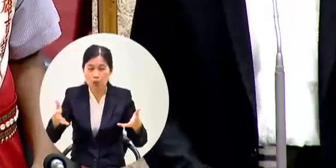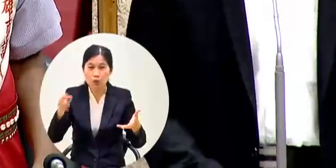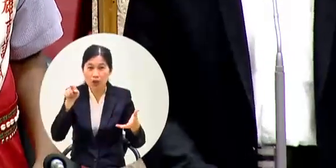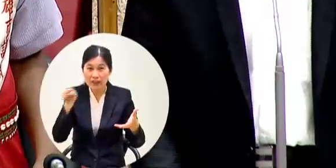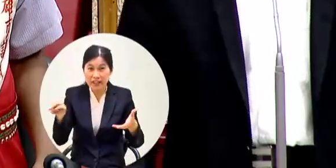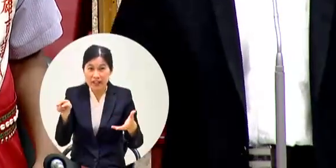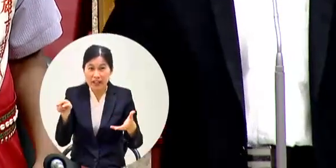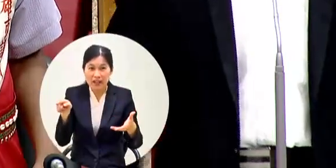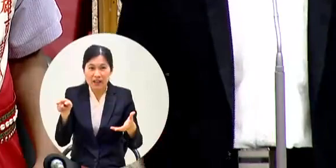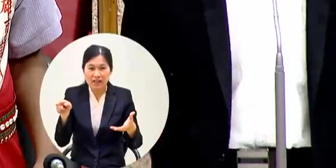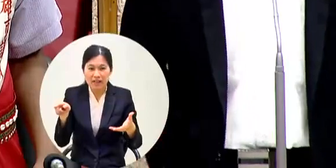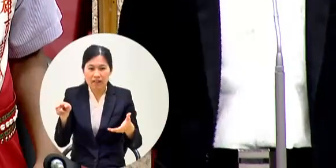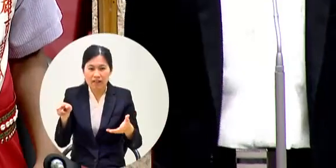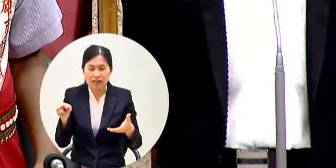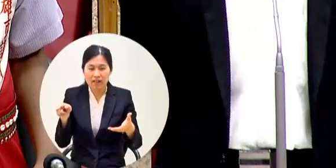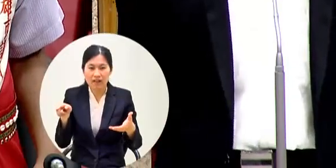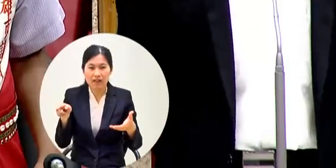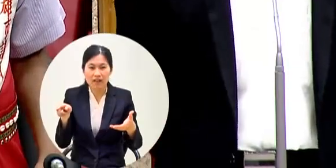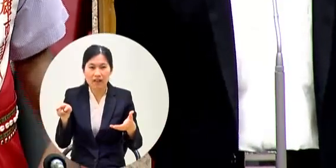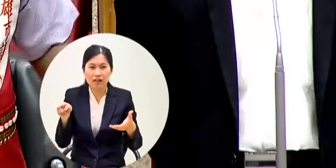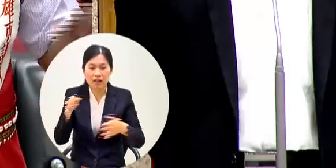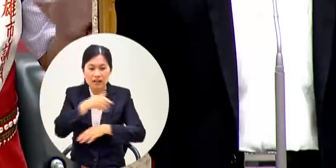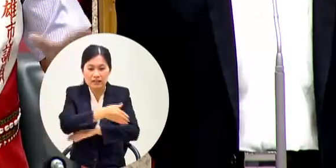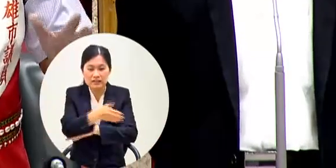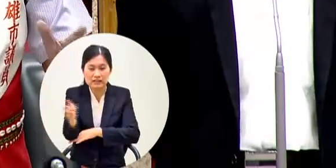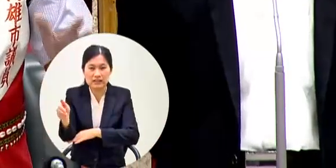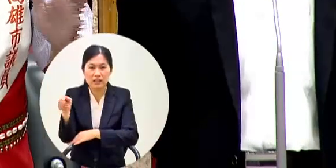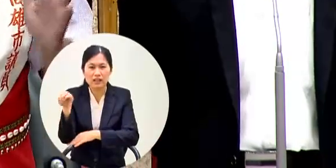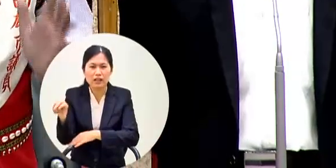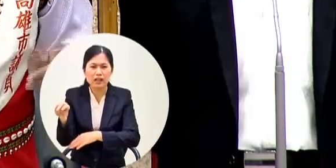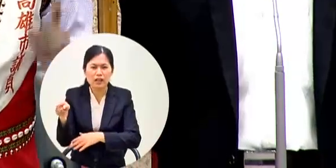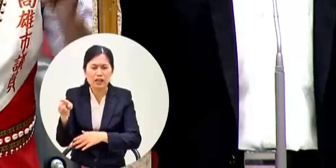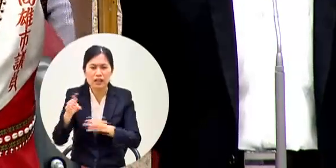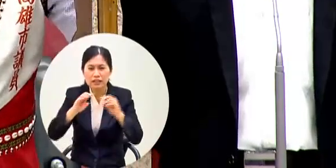104年茂林区只花了10几万，